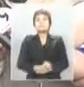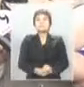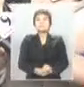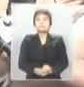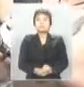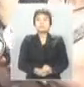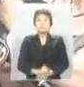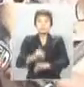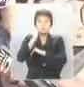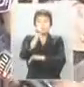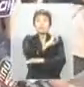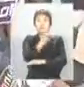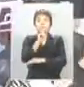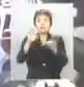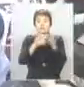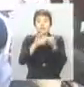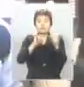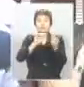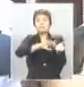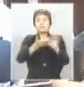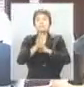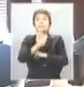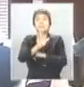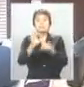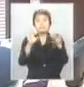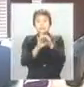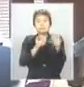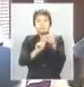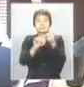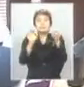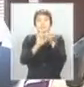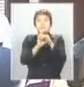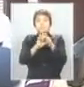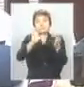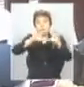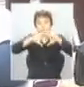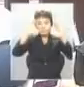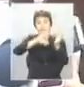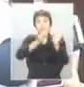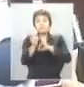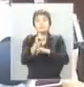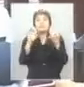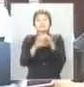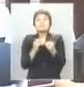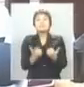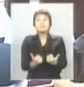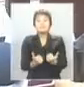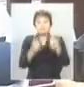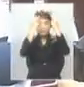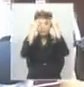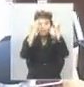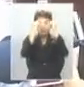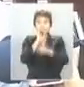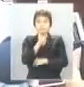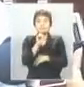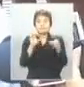ยุบสภาหรือการทูลเกล้าทูลกระหม่อมร่างพระราชกฤษฎีกายุบสภา ล่าสุดนายกรัฐมนตรียืนยันชัดเจนว่